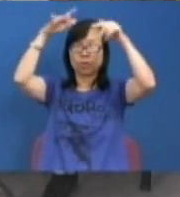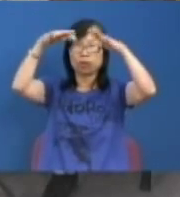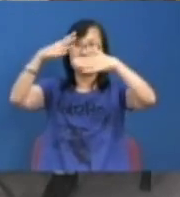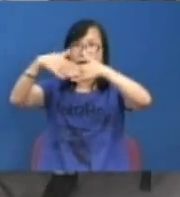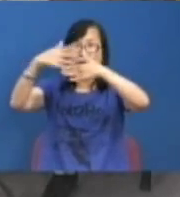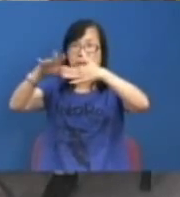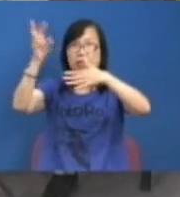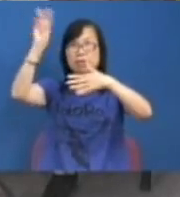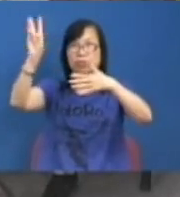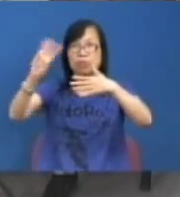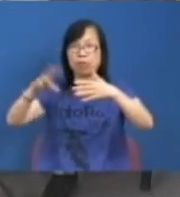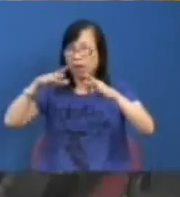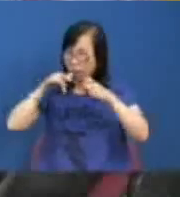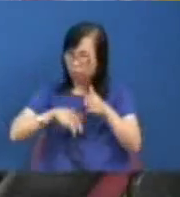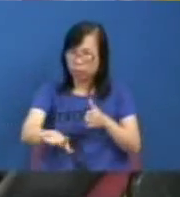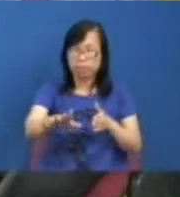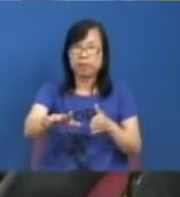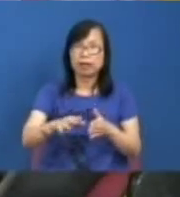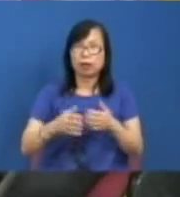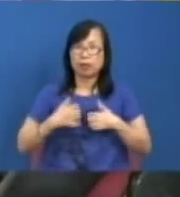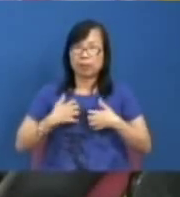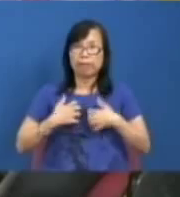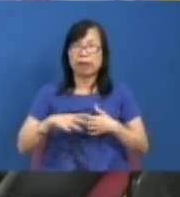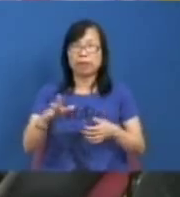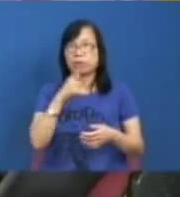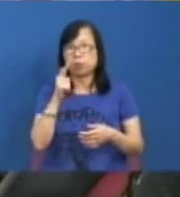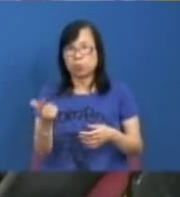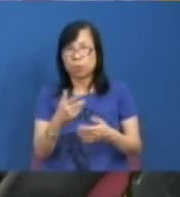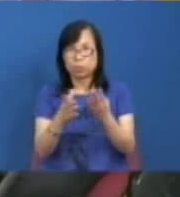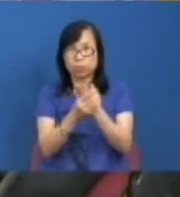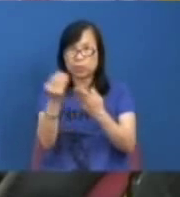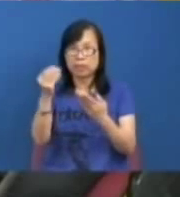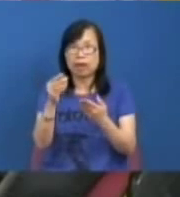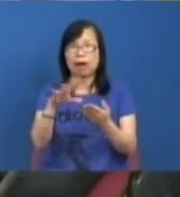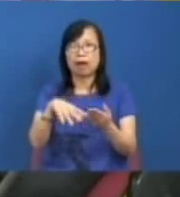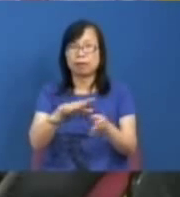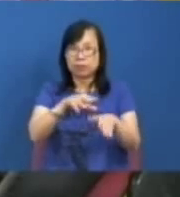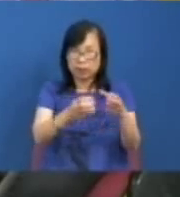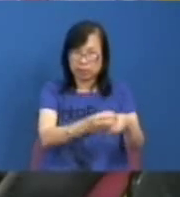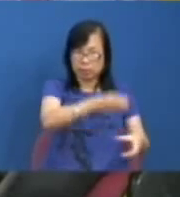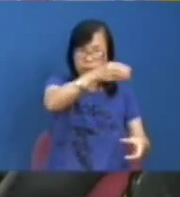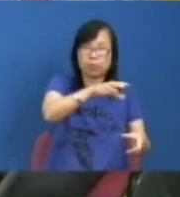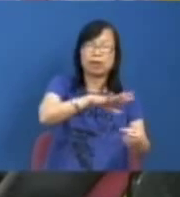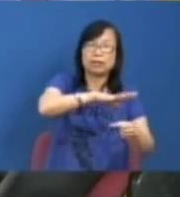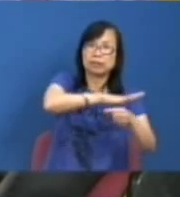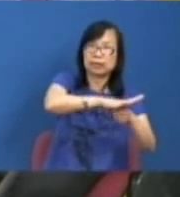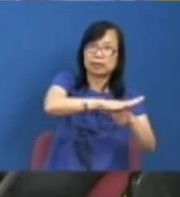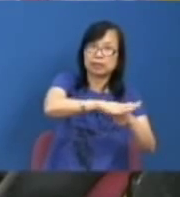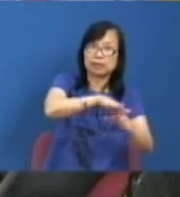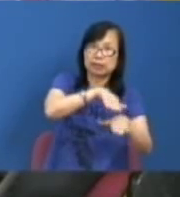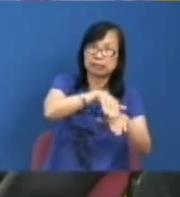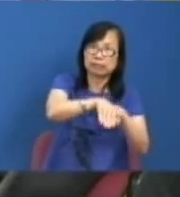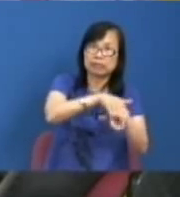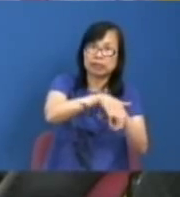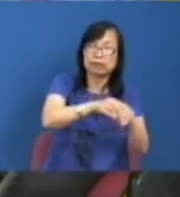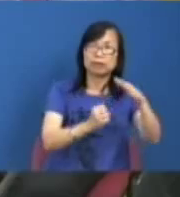多水去唔切啦，排污渠去唔切，或者好多樹葉啊。引致出面呢啲渠已經係塞緊咧，啲臭氣同埋